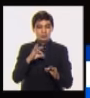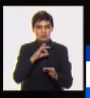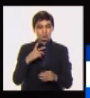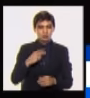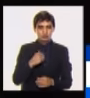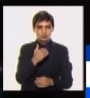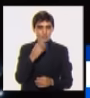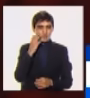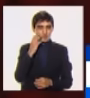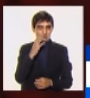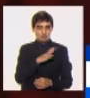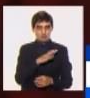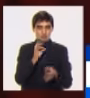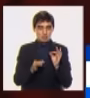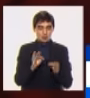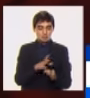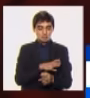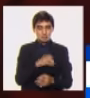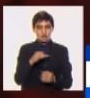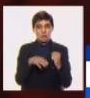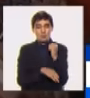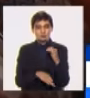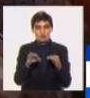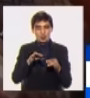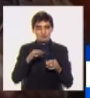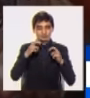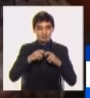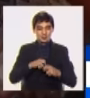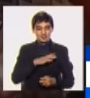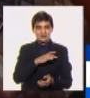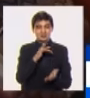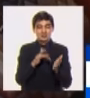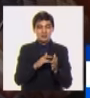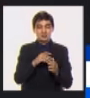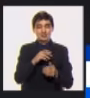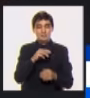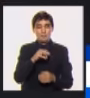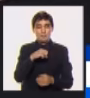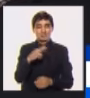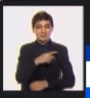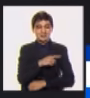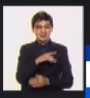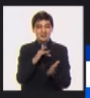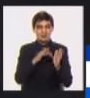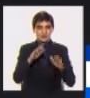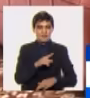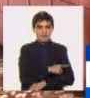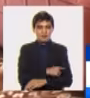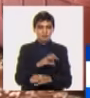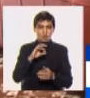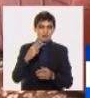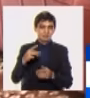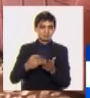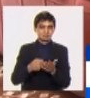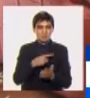дочери беременность протекала нормально но на последнем плановом осмотре в частном медцентре врач вызвала скорую у пациентки была угроза